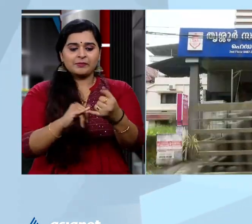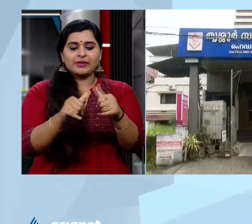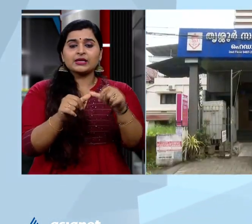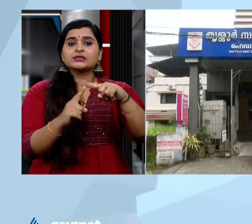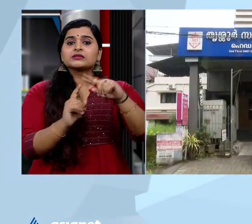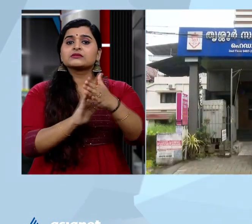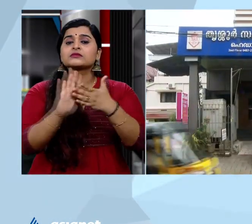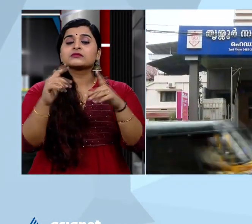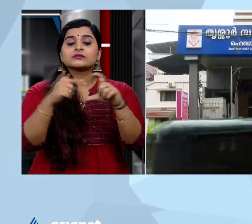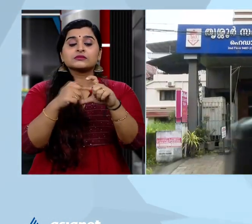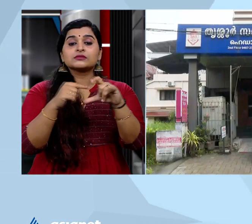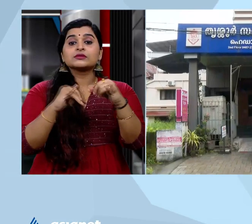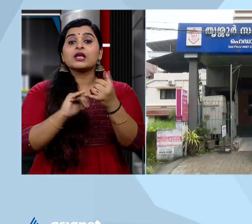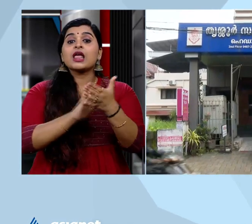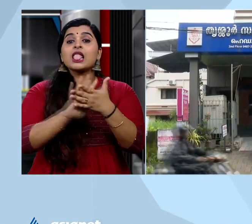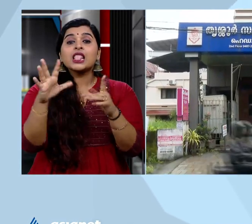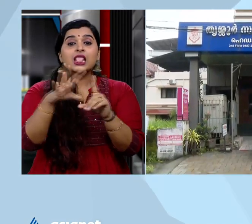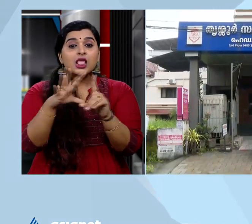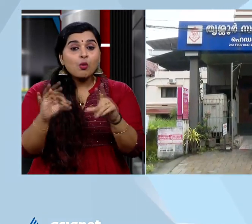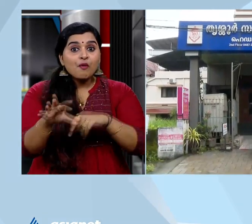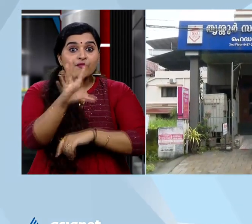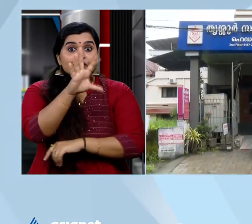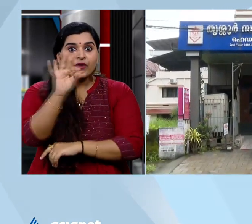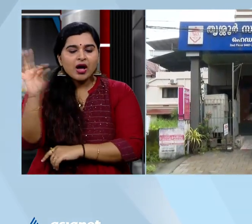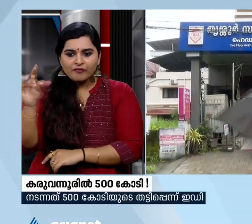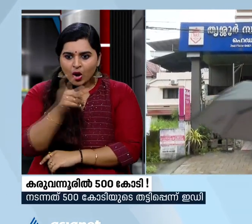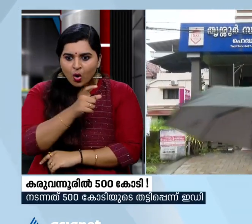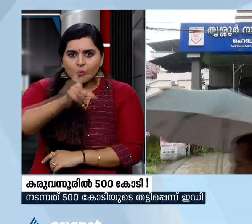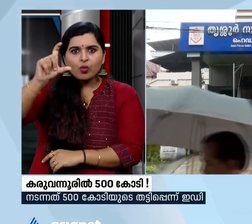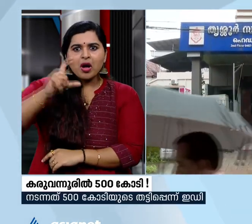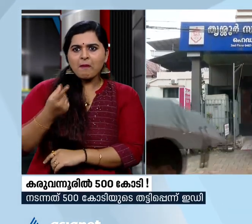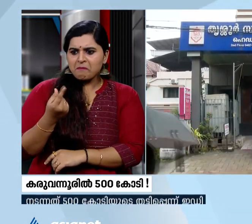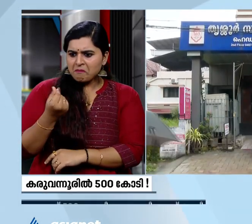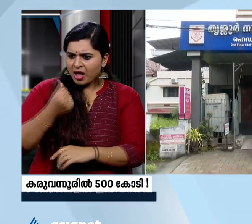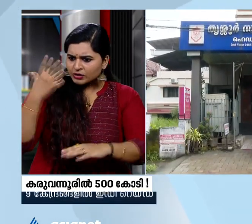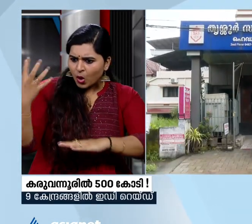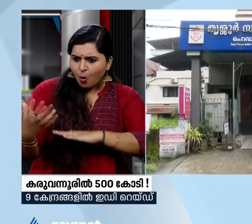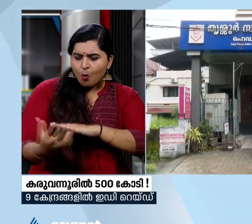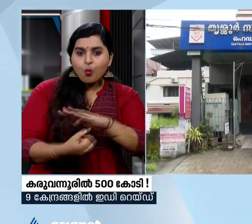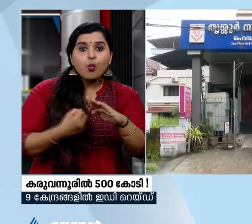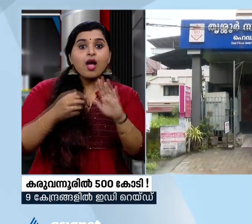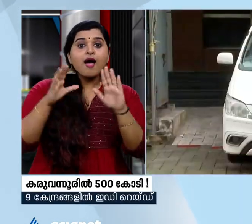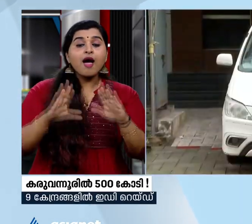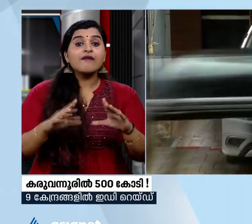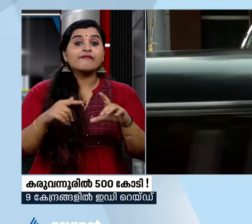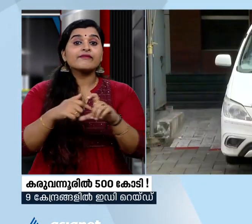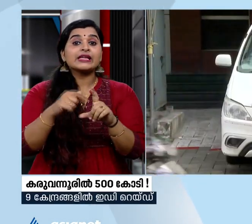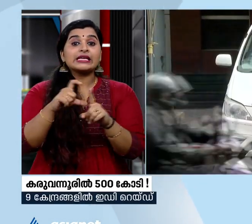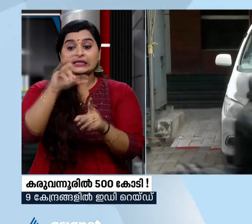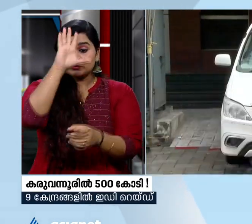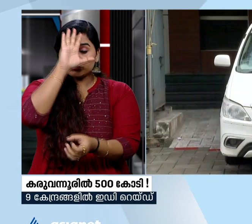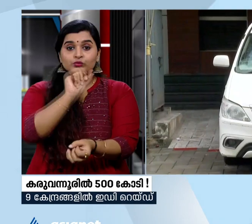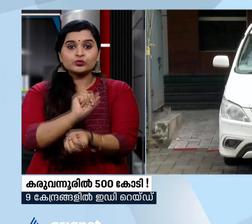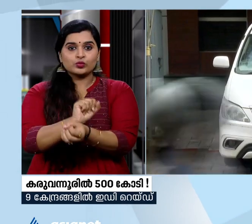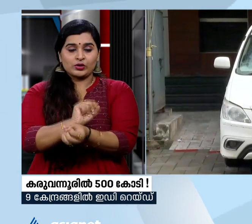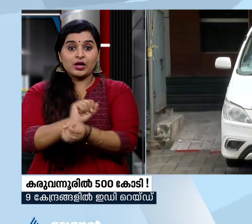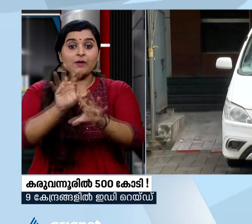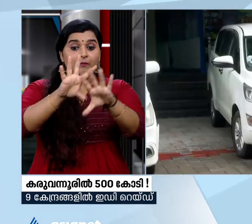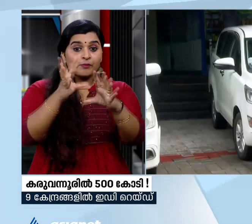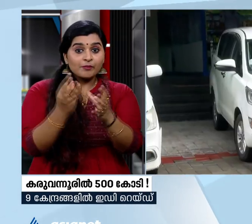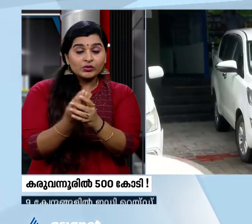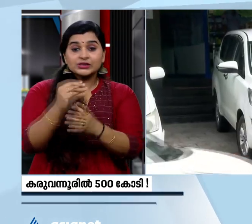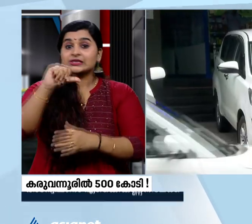സമിതി അംഗം എം കെ കണ്ണൻ, പ്രസിഡന്റായ തൃശൂർ സർവീസ് സഹകരണ ബാങ്ക് അടക്കം 9 കേന്ദ്രങ്ങളിൽ ഇഡി റെയ്ഡ് നടത്തുന്നു.